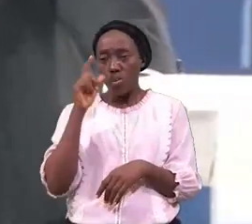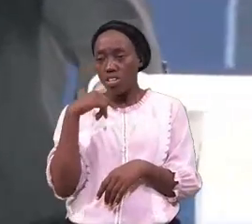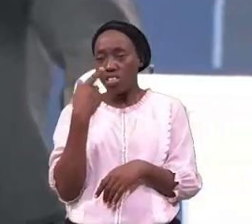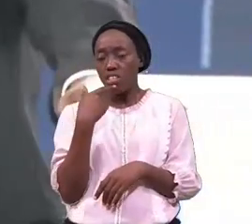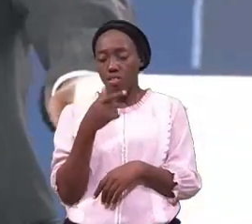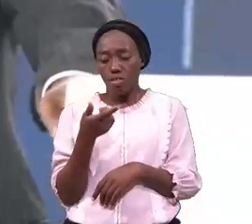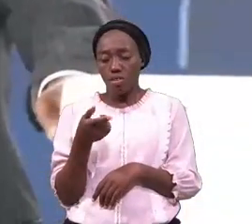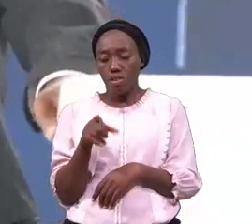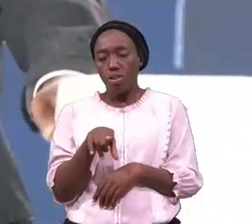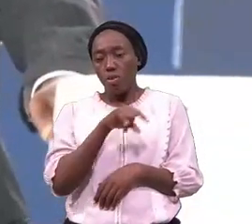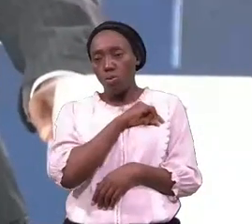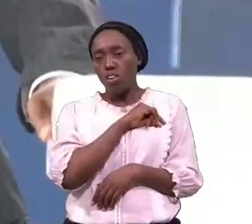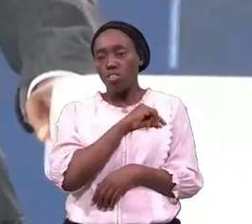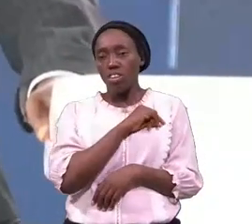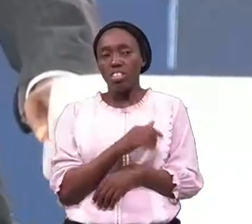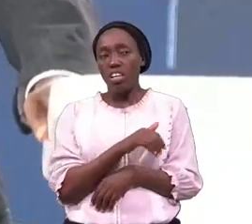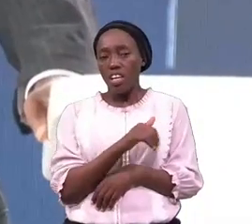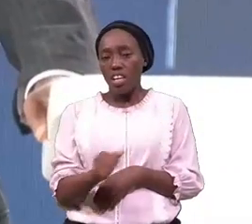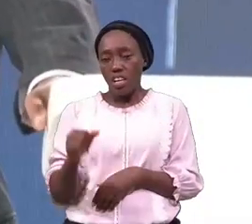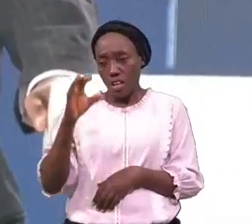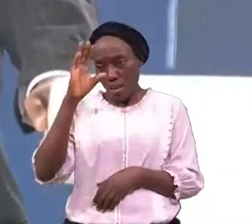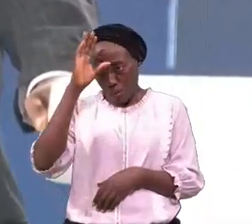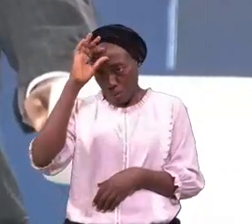Parce que c'est la même qualification.